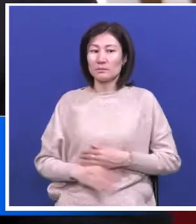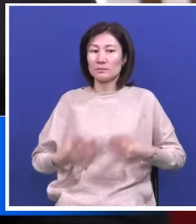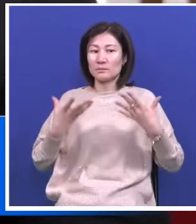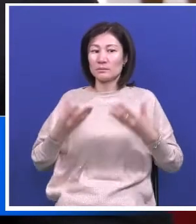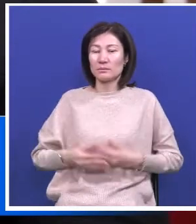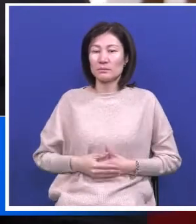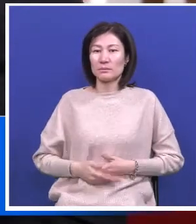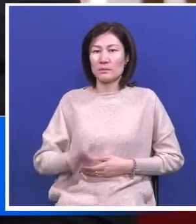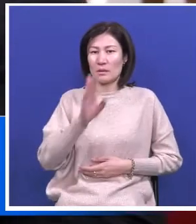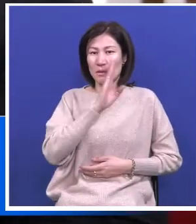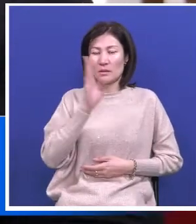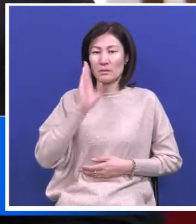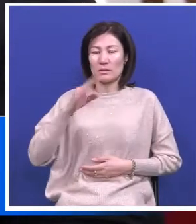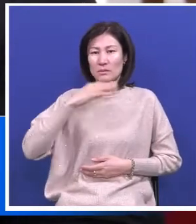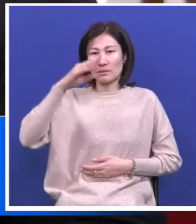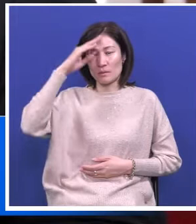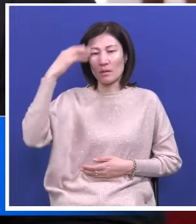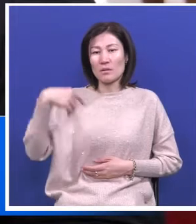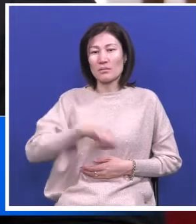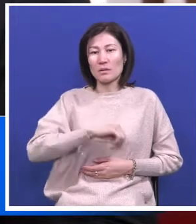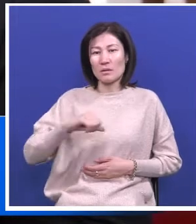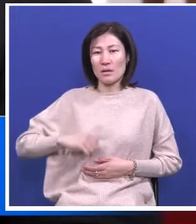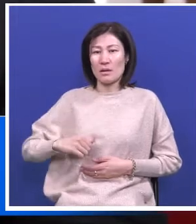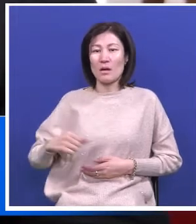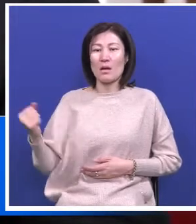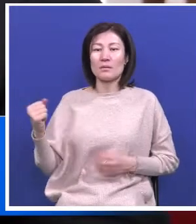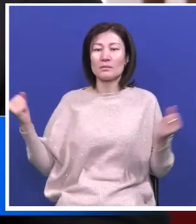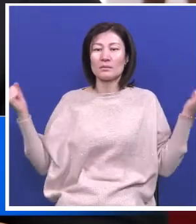әр ата-ана өзінің мынау арт спорт кейзет деген